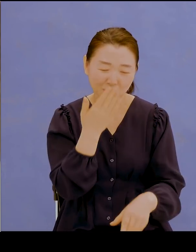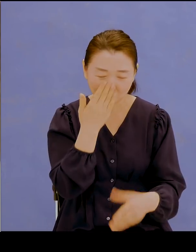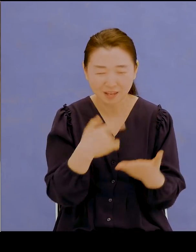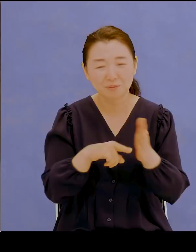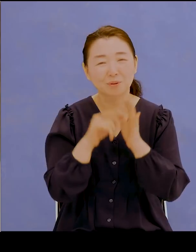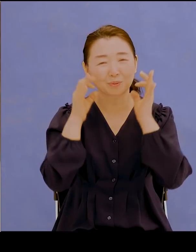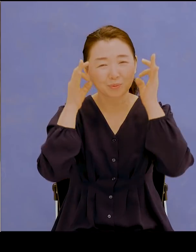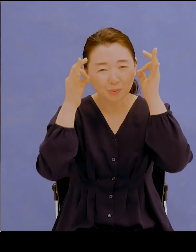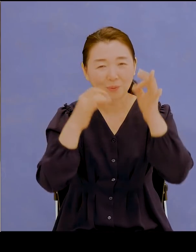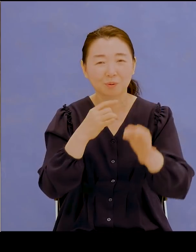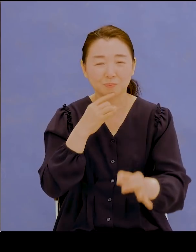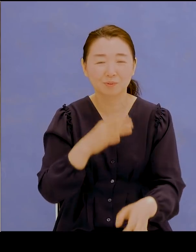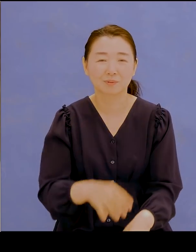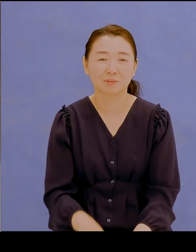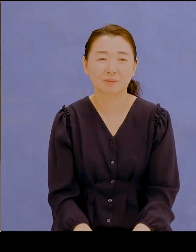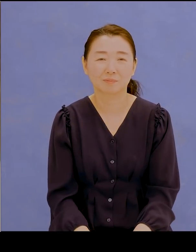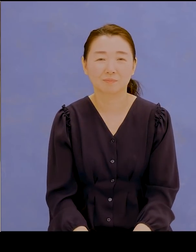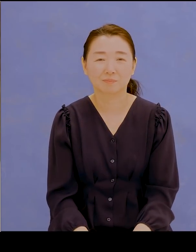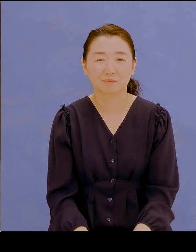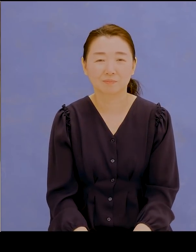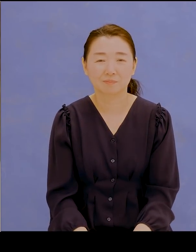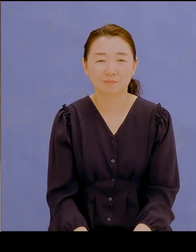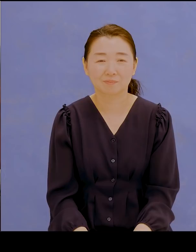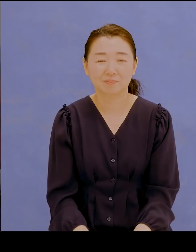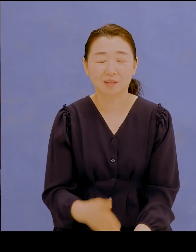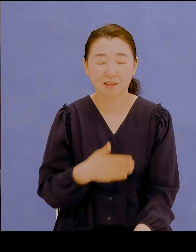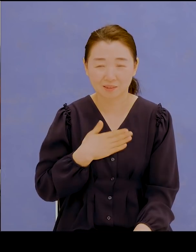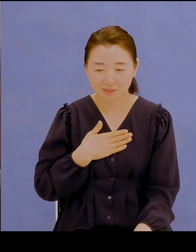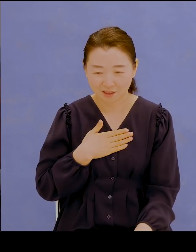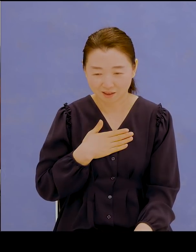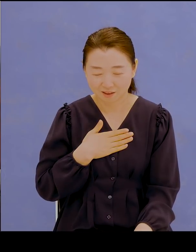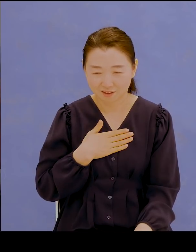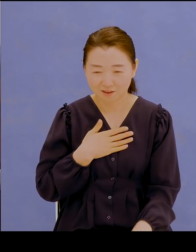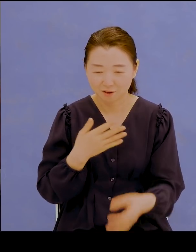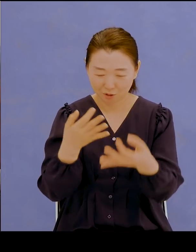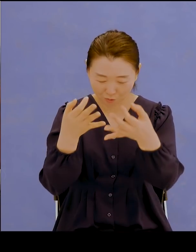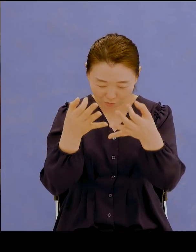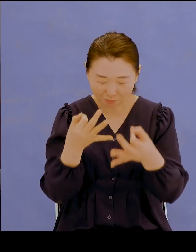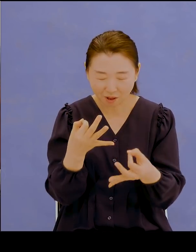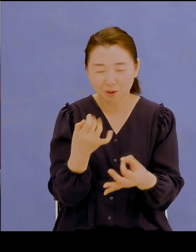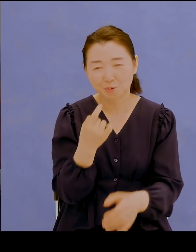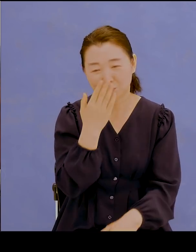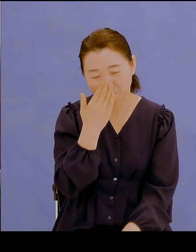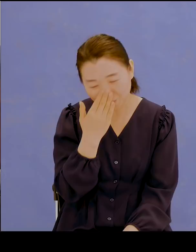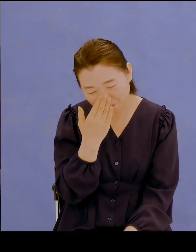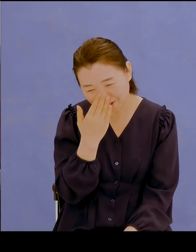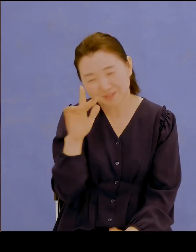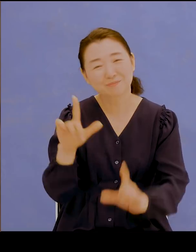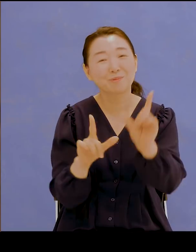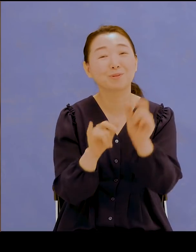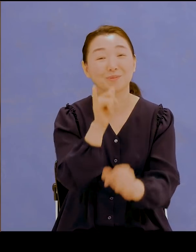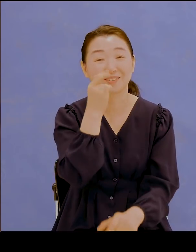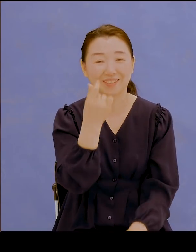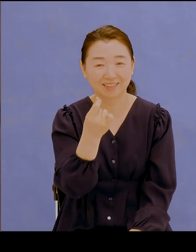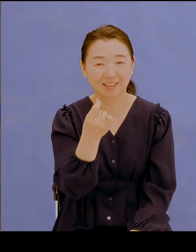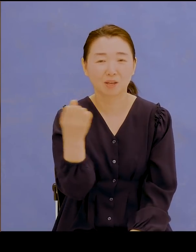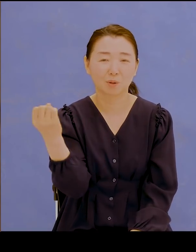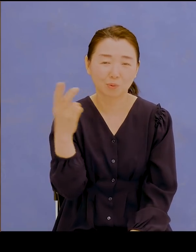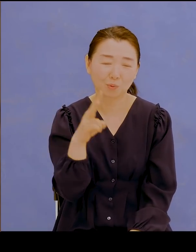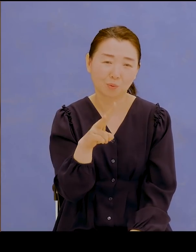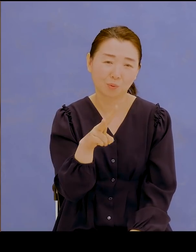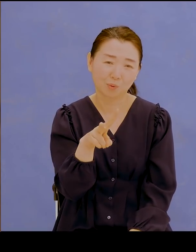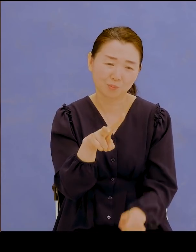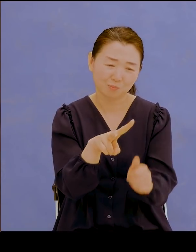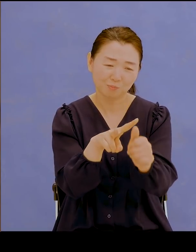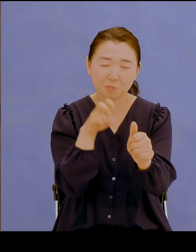노력하는 거지. 근데 조금씩 제가 봐도 약간 제가 기특할 정도로 조금씩 좀 겸손해지고 낮아지는 있어요. 것 같고 음. 그 무엇보다도